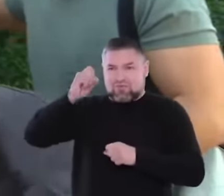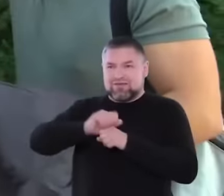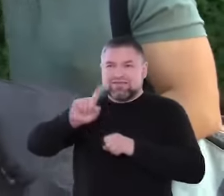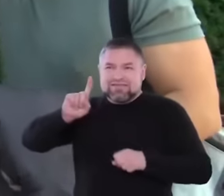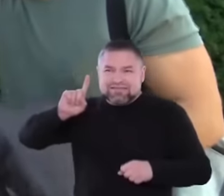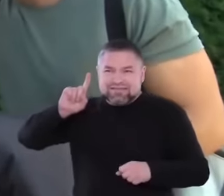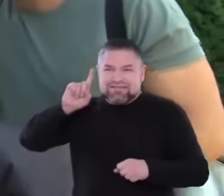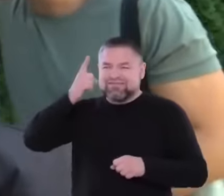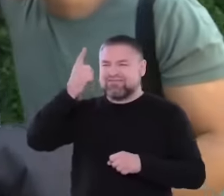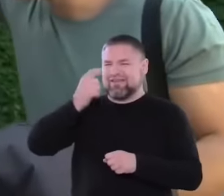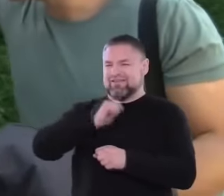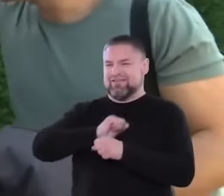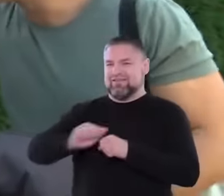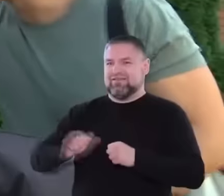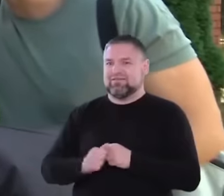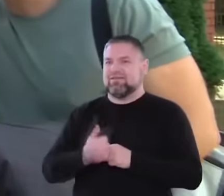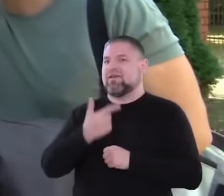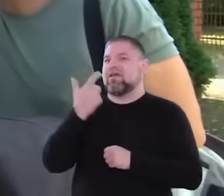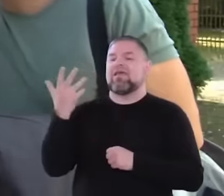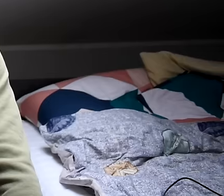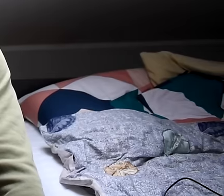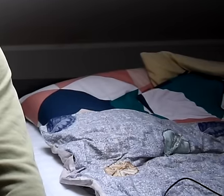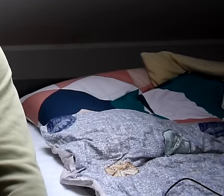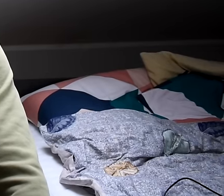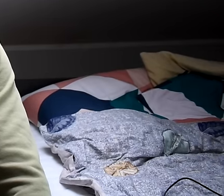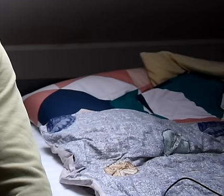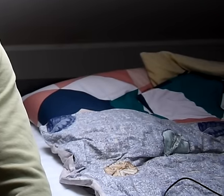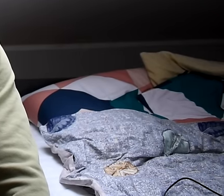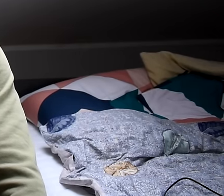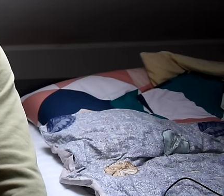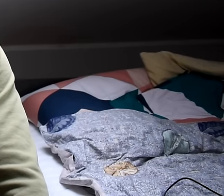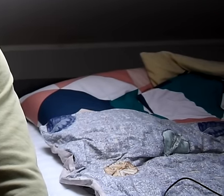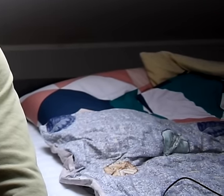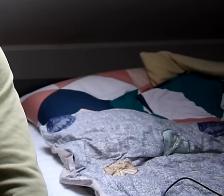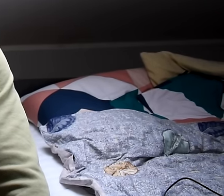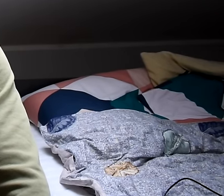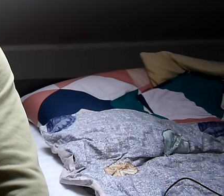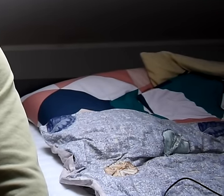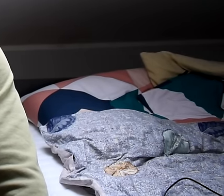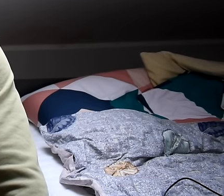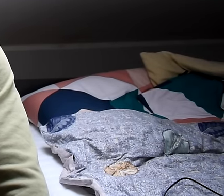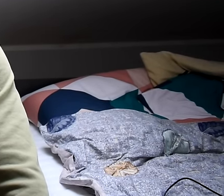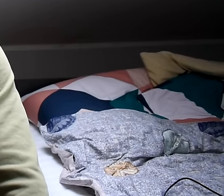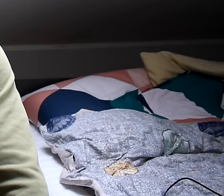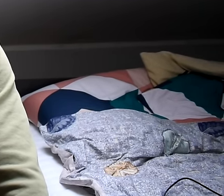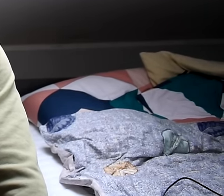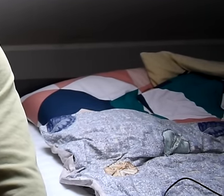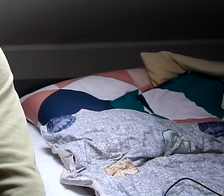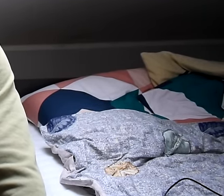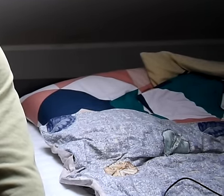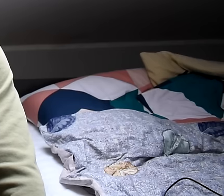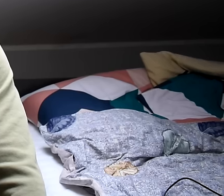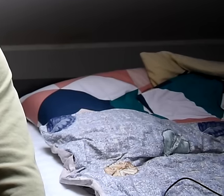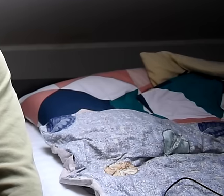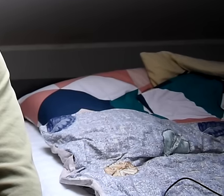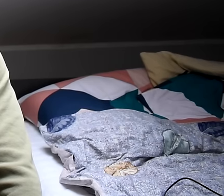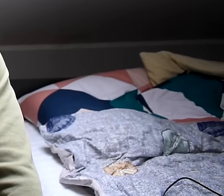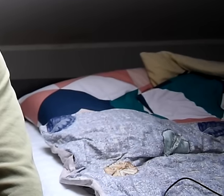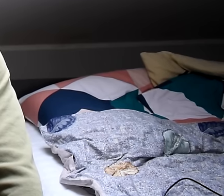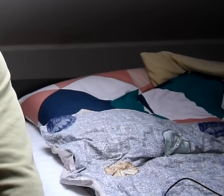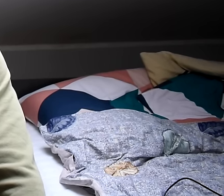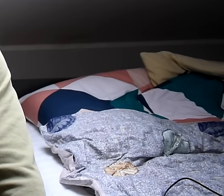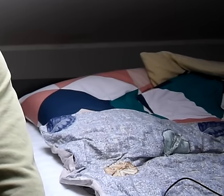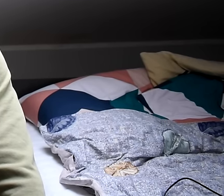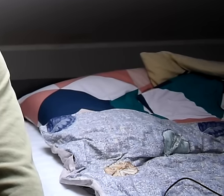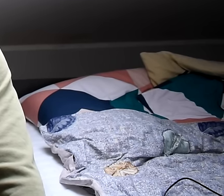jesteś cwany koleżka. Ile wyciągasz od staruchy? Ale no, szczerze, ja też tak myślałem na początku, co nie? Jak gadaliśmy na samym początku filmu, też myślałem, że to